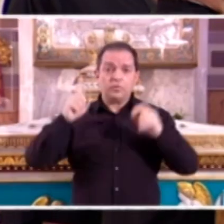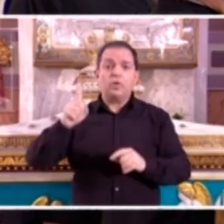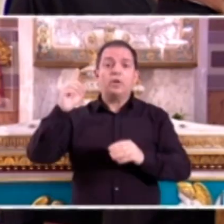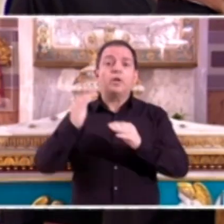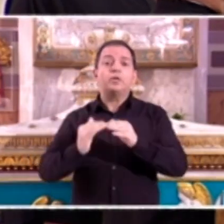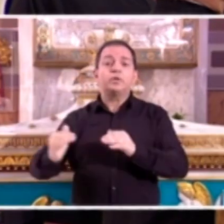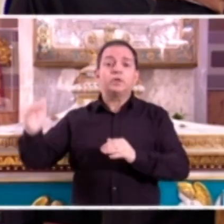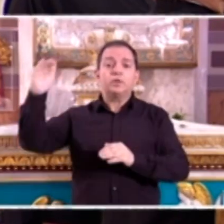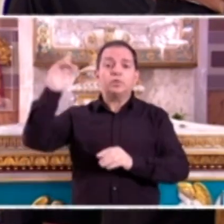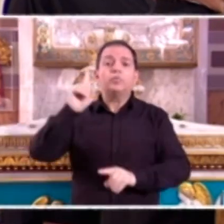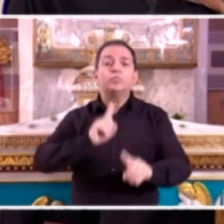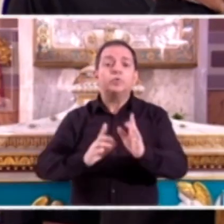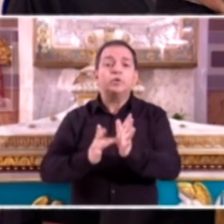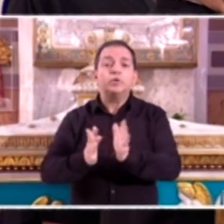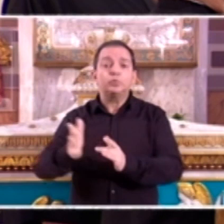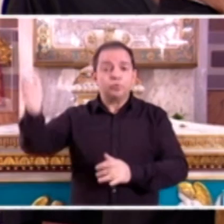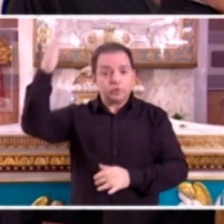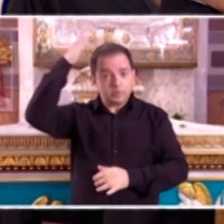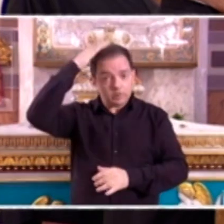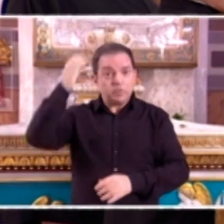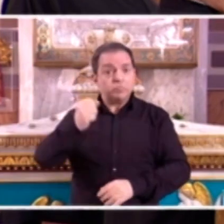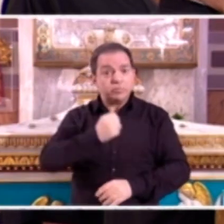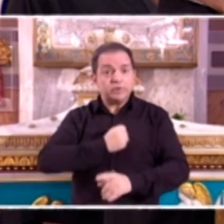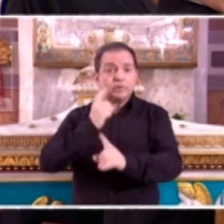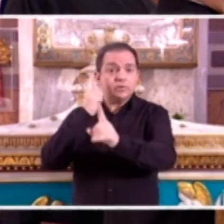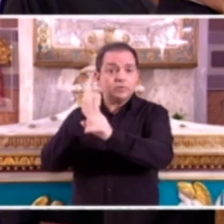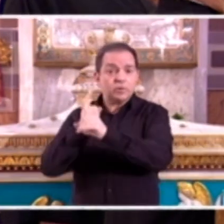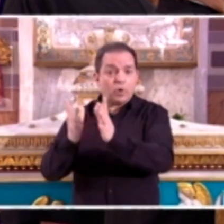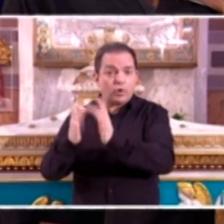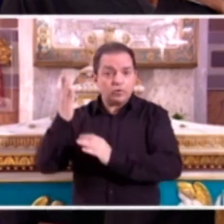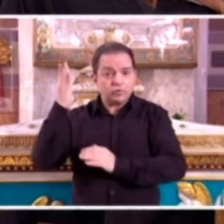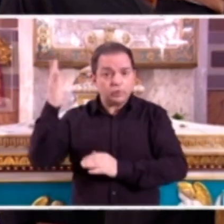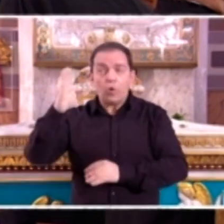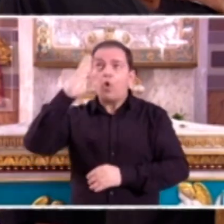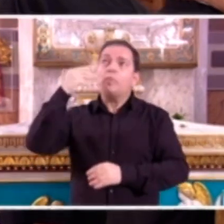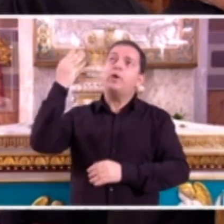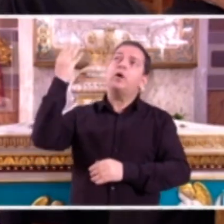Ιησούς Χριστός, εις δόξαν Θεού